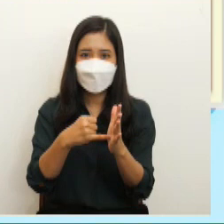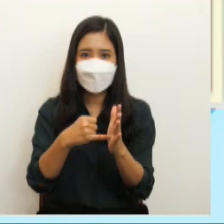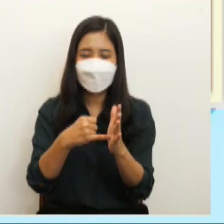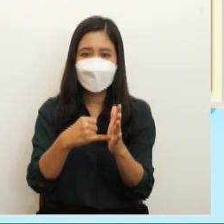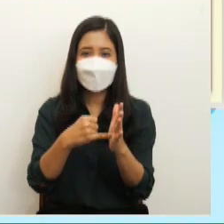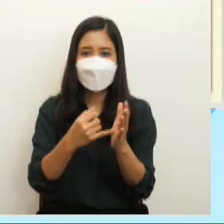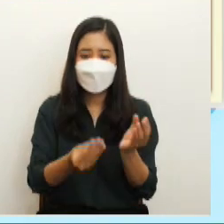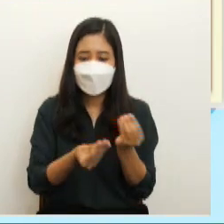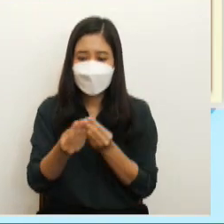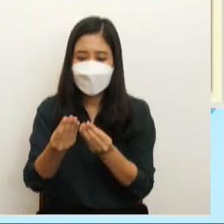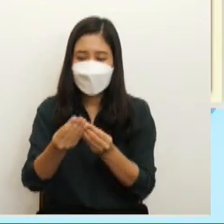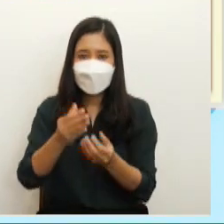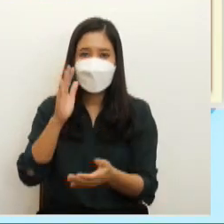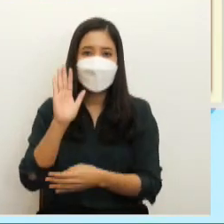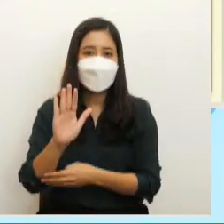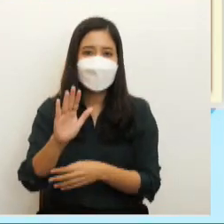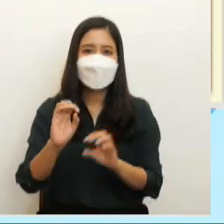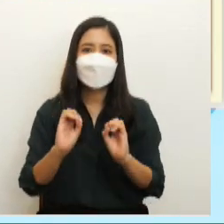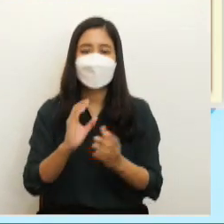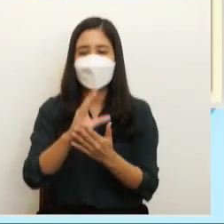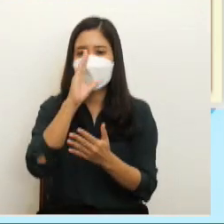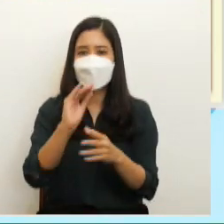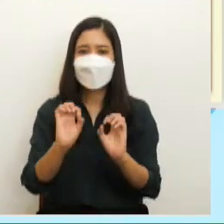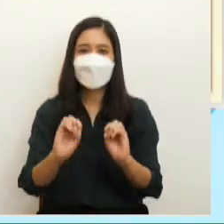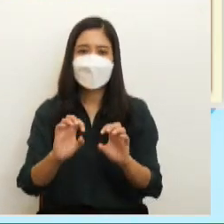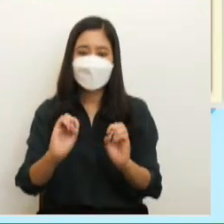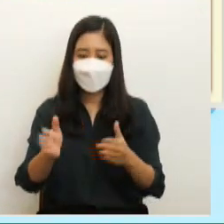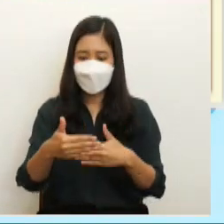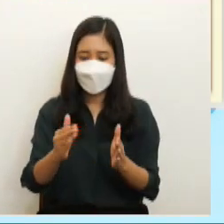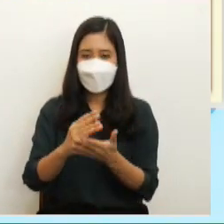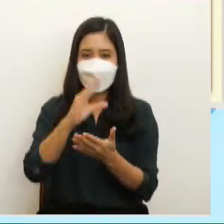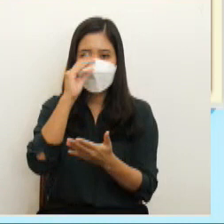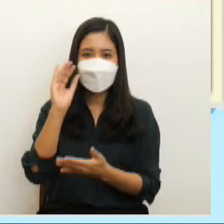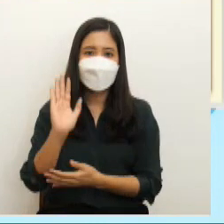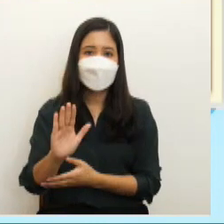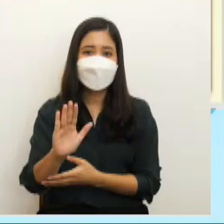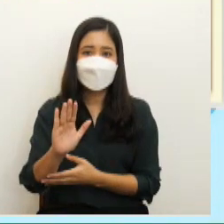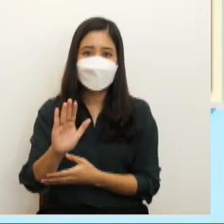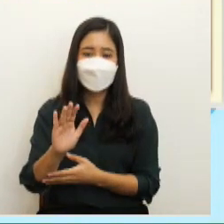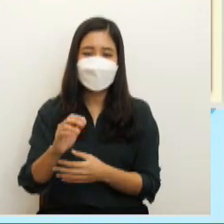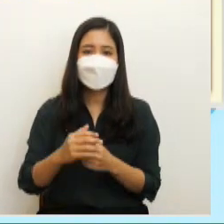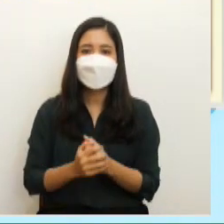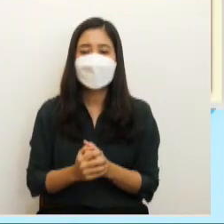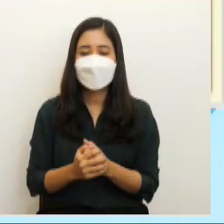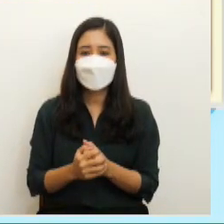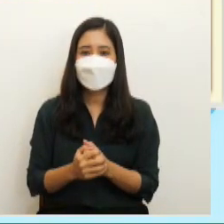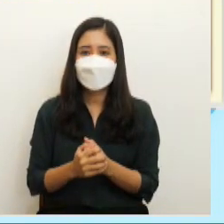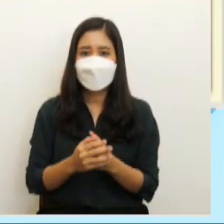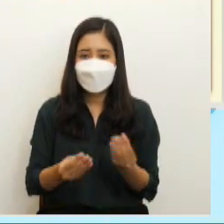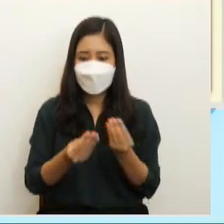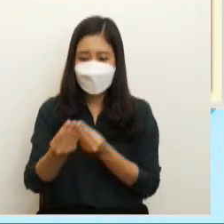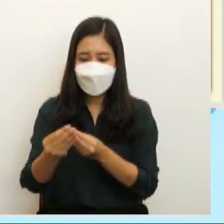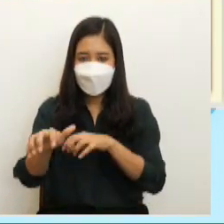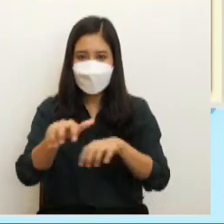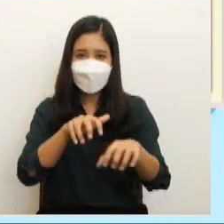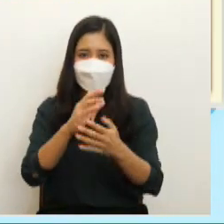ขอให้งดการจัดการเรียนการสอนภาษาของเราเรียกว่าออนไซต์นะครับก็ไม่ให้จัดการเรียนการสอนภายในสถานศึกษานะครับขอให้จัดการศึกษา